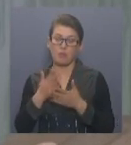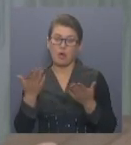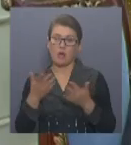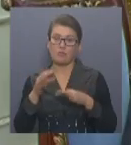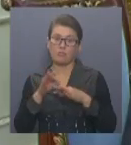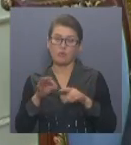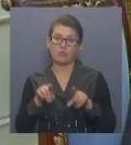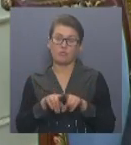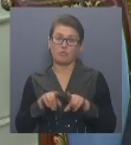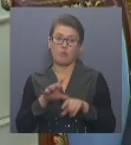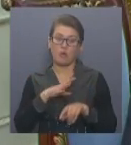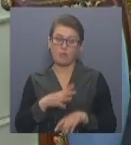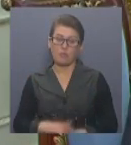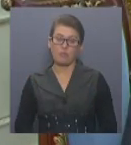керек.